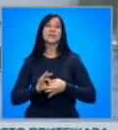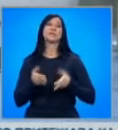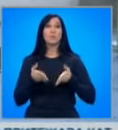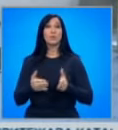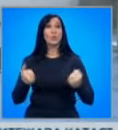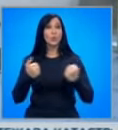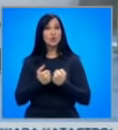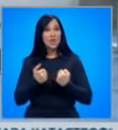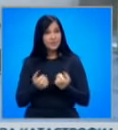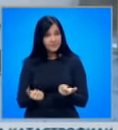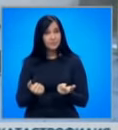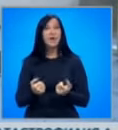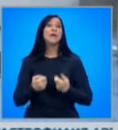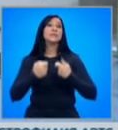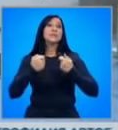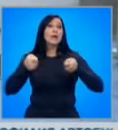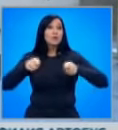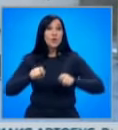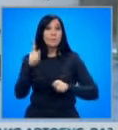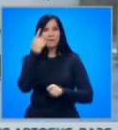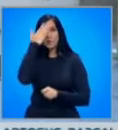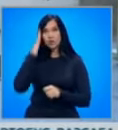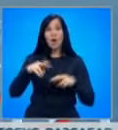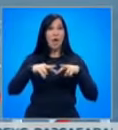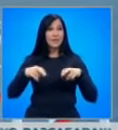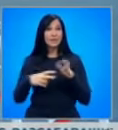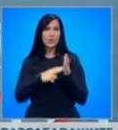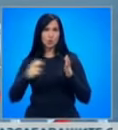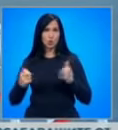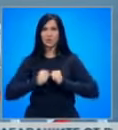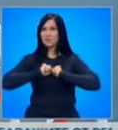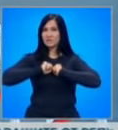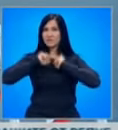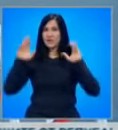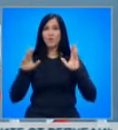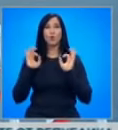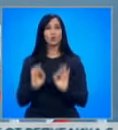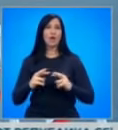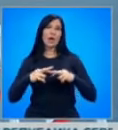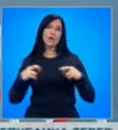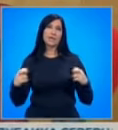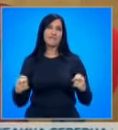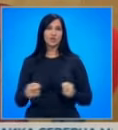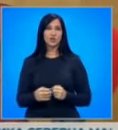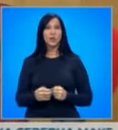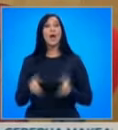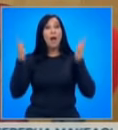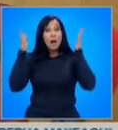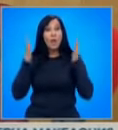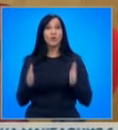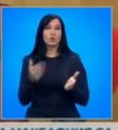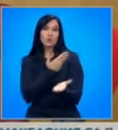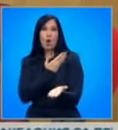происшествие. Заключенията от първоначалните анализи изключват взрив, уточниха още разследващите.